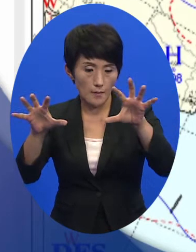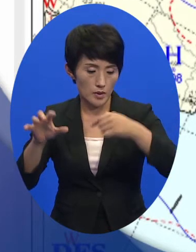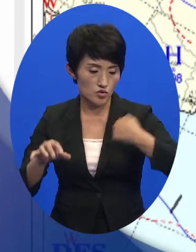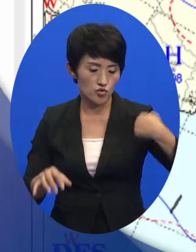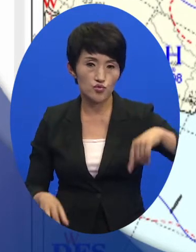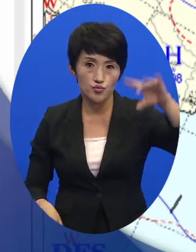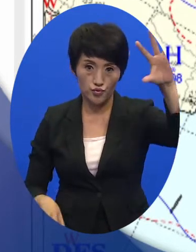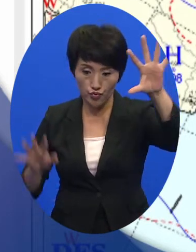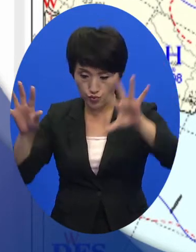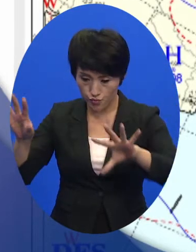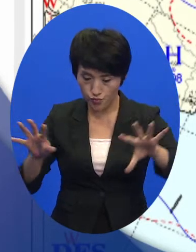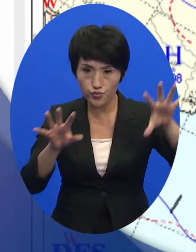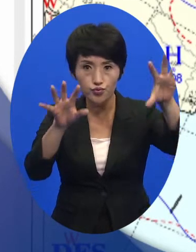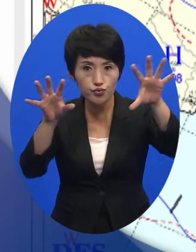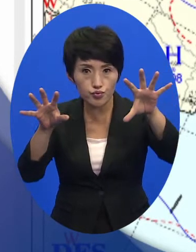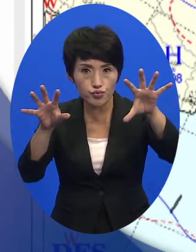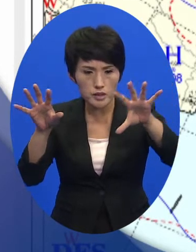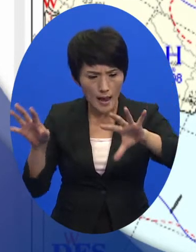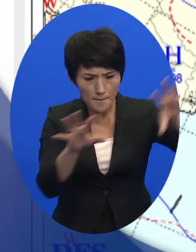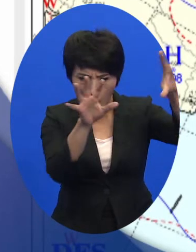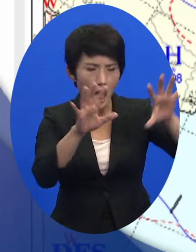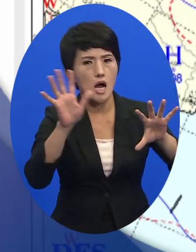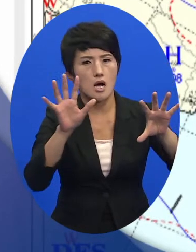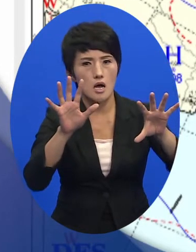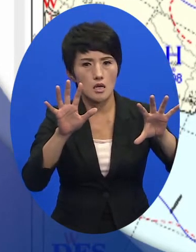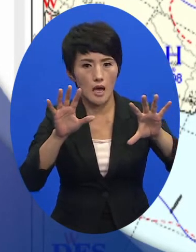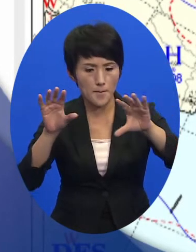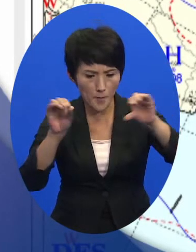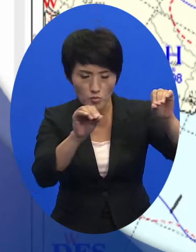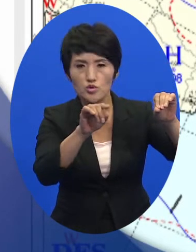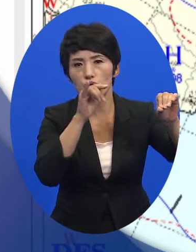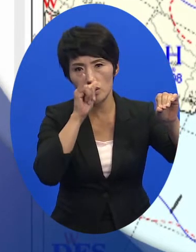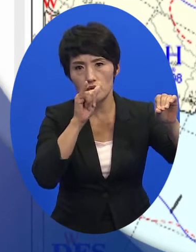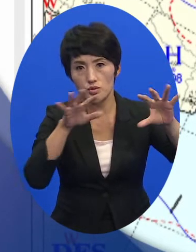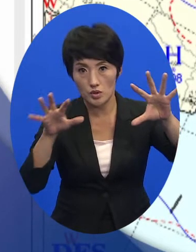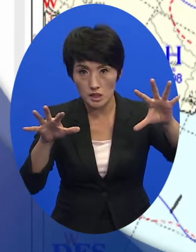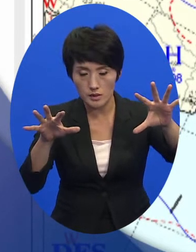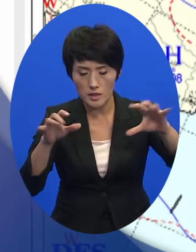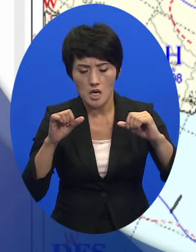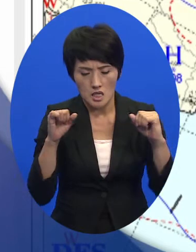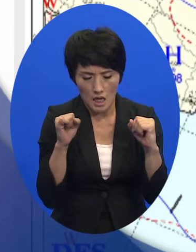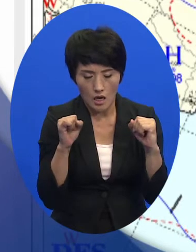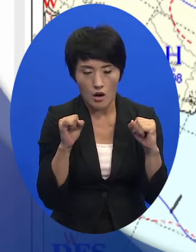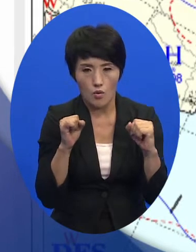거의 정치 하면서 강화되고 있으며 한 나니 경계인